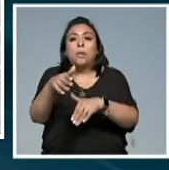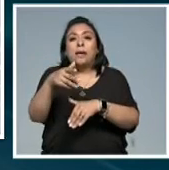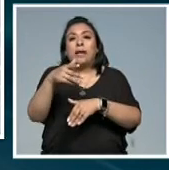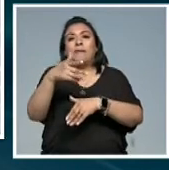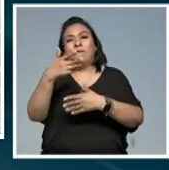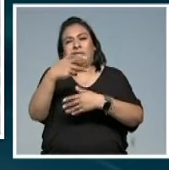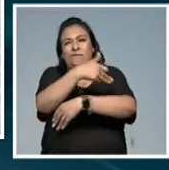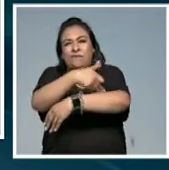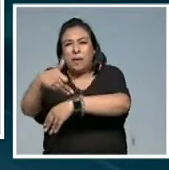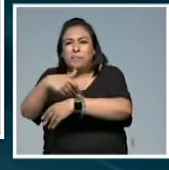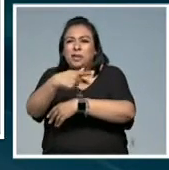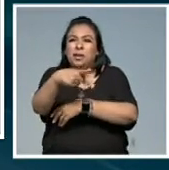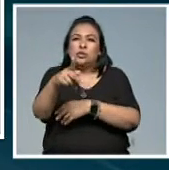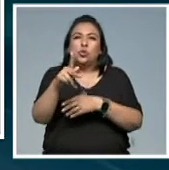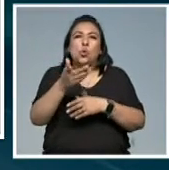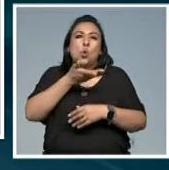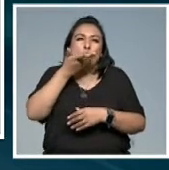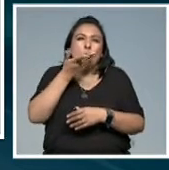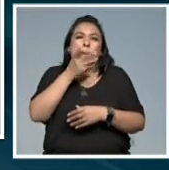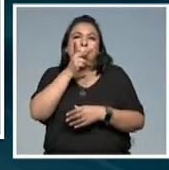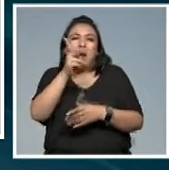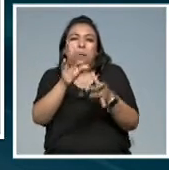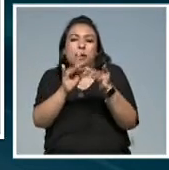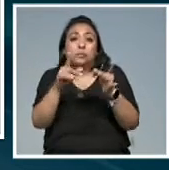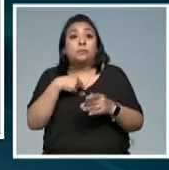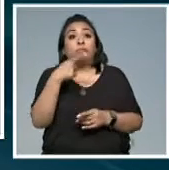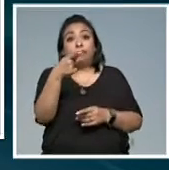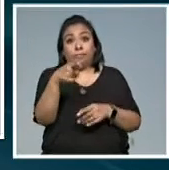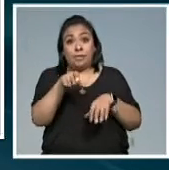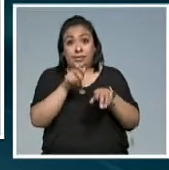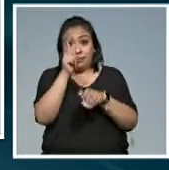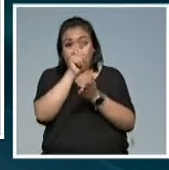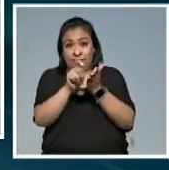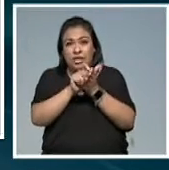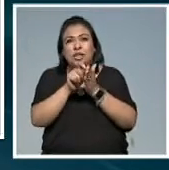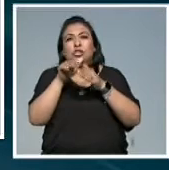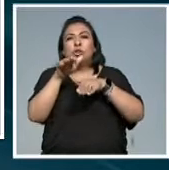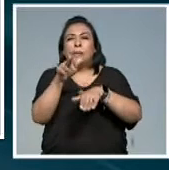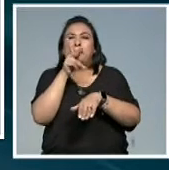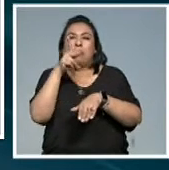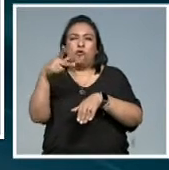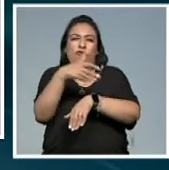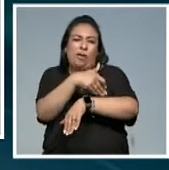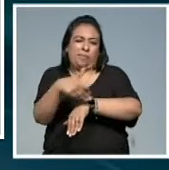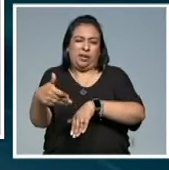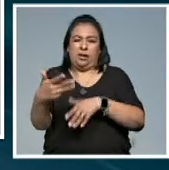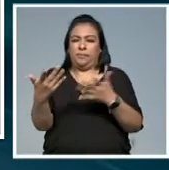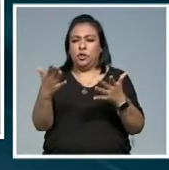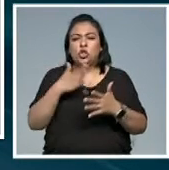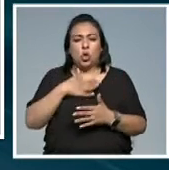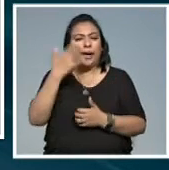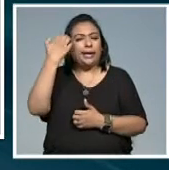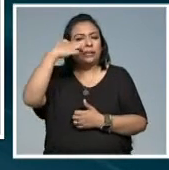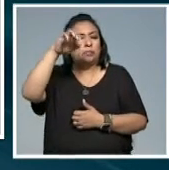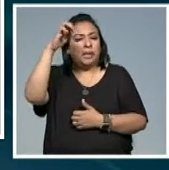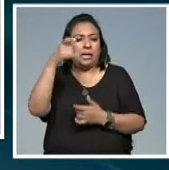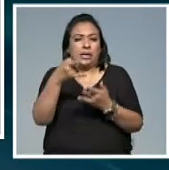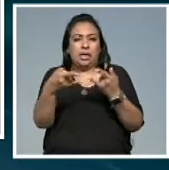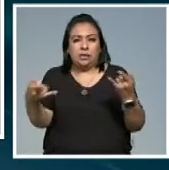familiar. Di fare questo libro sul lessico familiare, paradossalmente, quando mi è capitato di